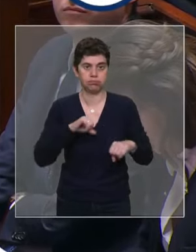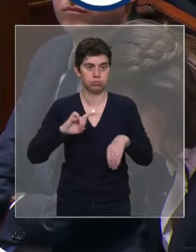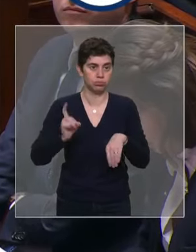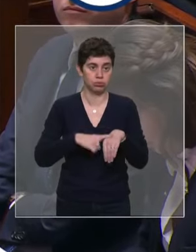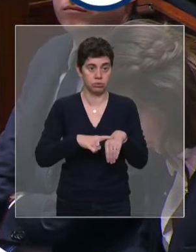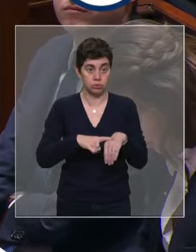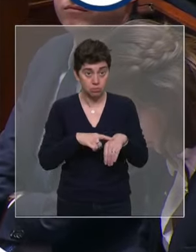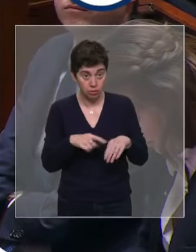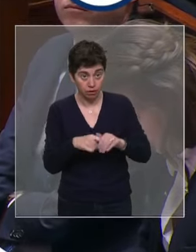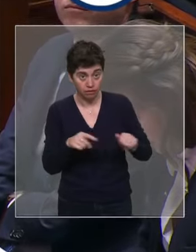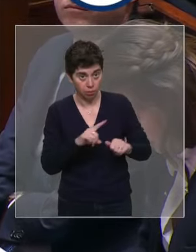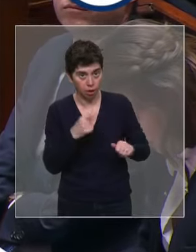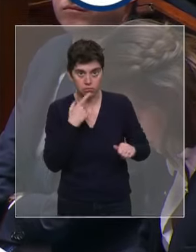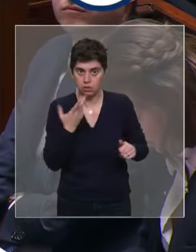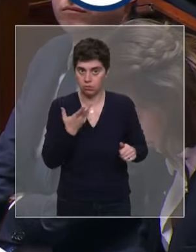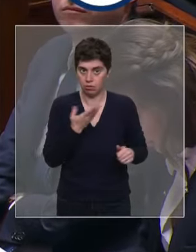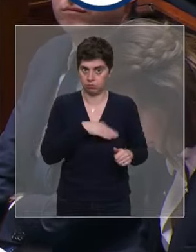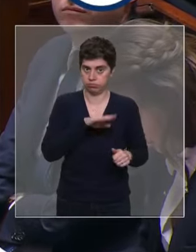suite